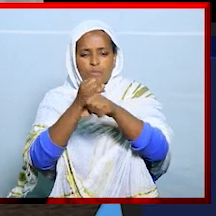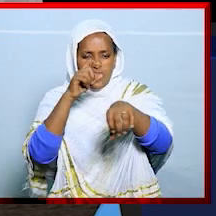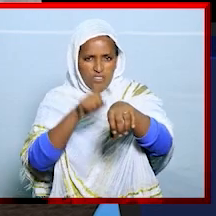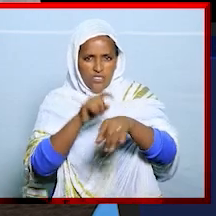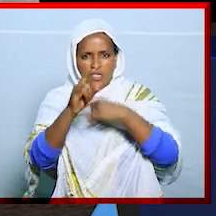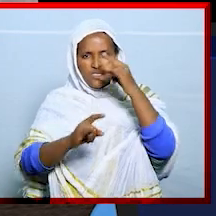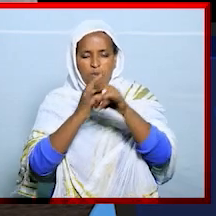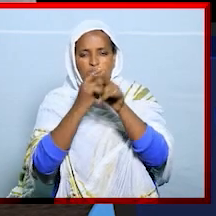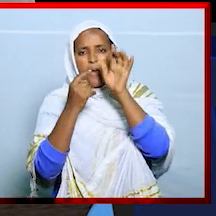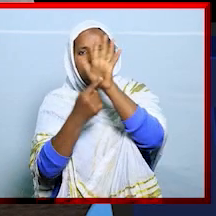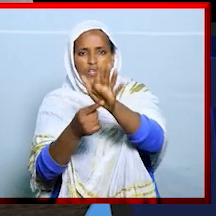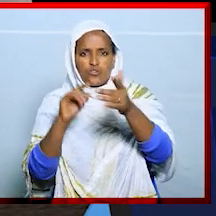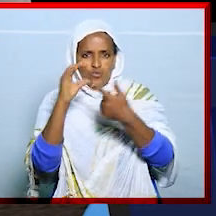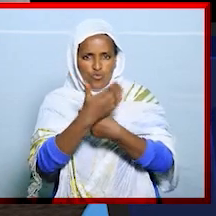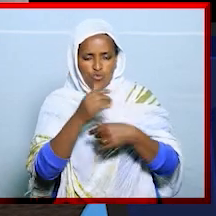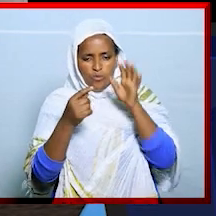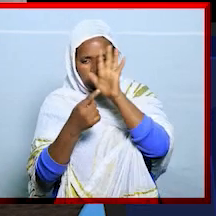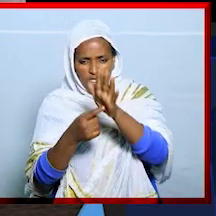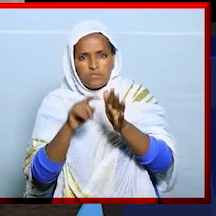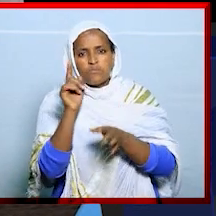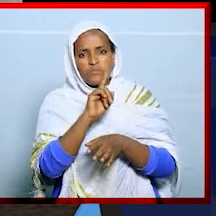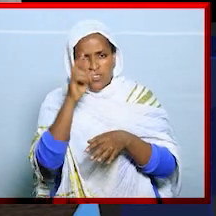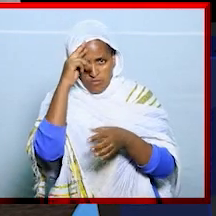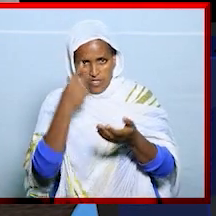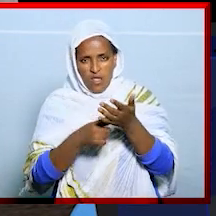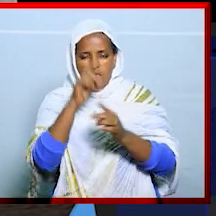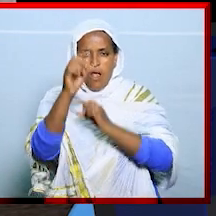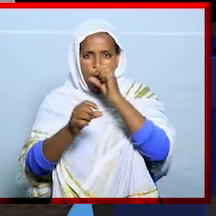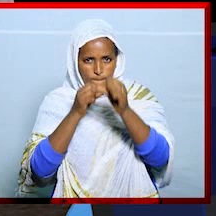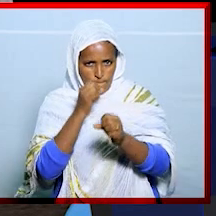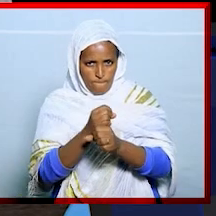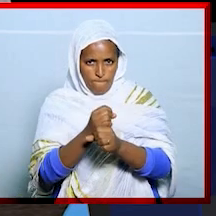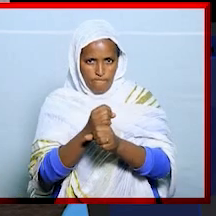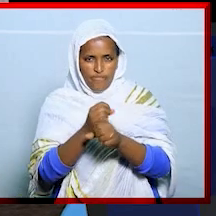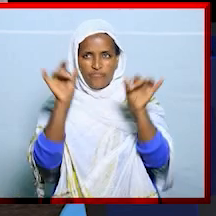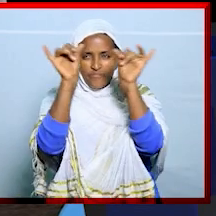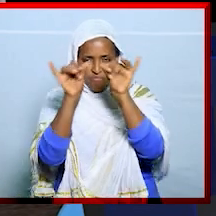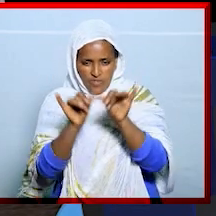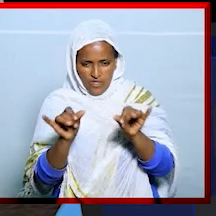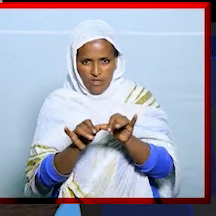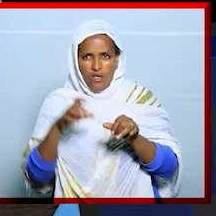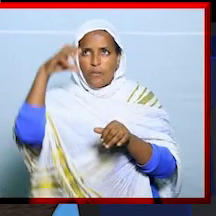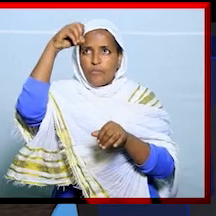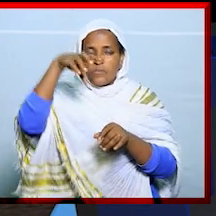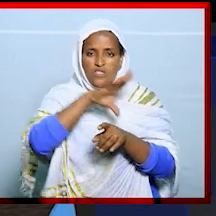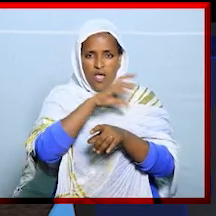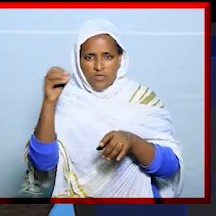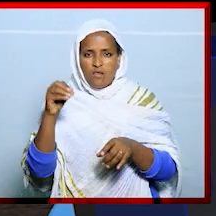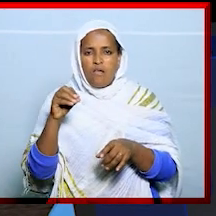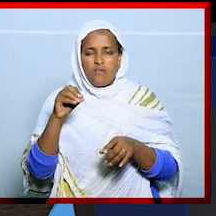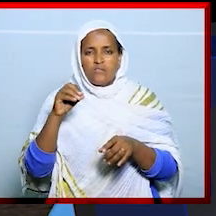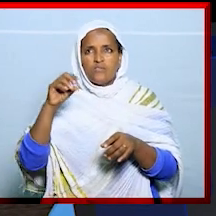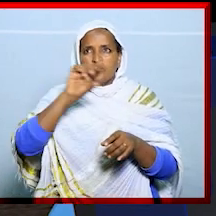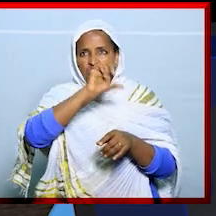ለአመታት ለጊዜያት ለዘመናት ምልክት እንዲሆኑ ነው። ምልክትነታቸው ምንድነው? አመታት የሚለኩት አመት የሚለካው በፀሐይና